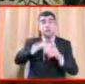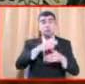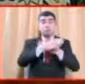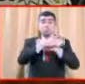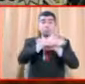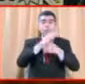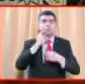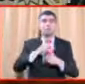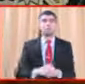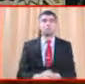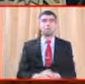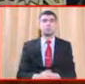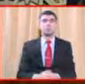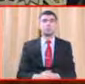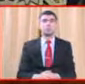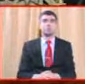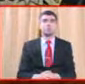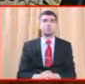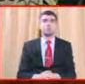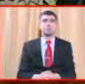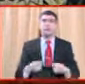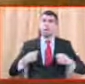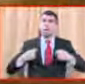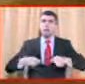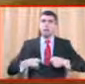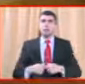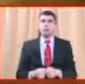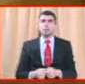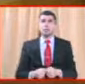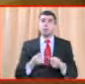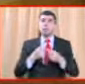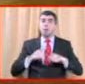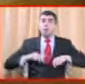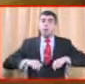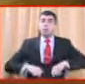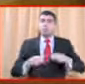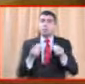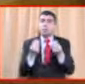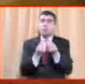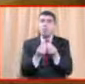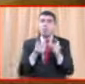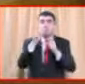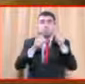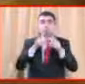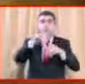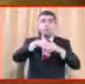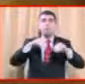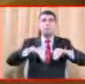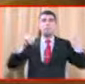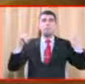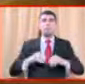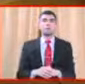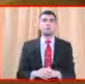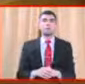النواب بطرح السؤال. السيد الرئيس، السادة الوزراء، السيدات والسادة النواب، لقد